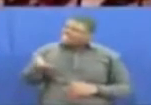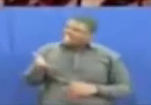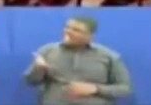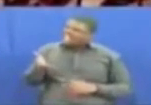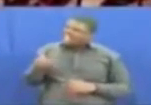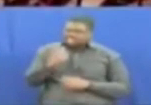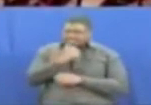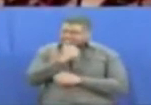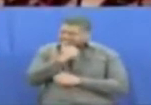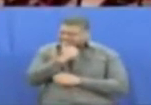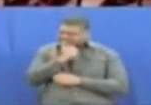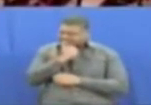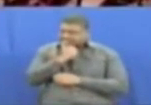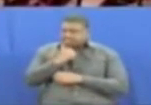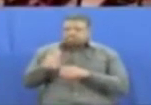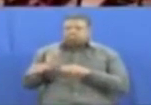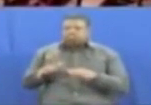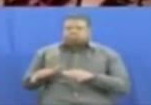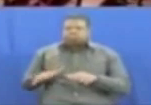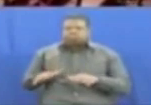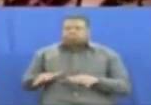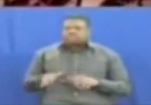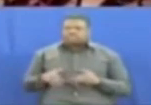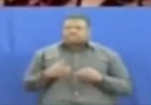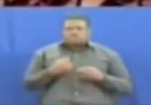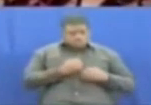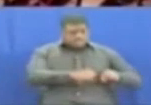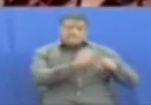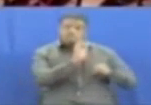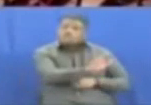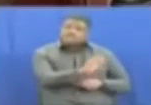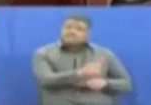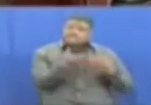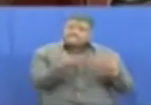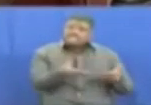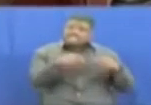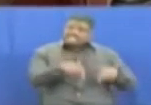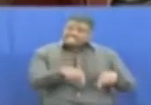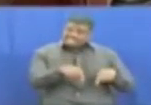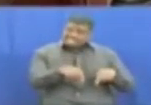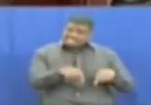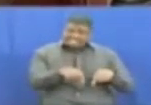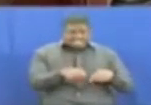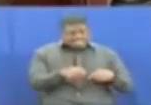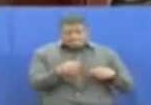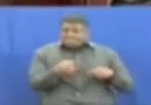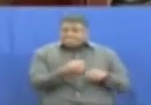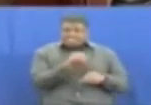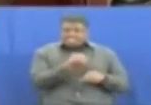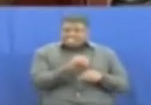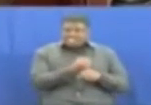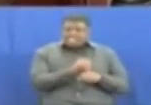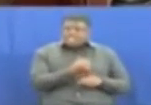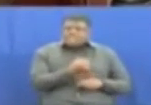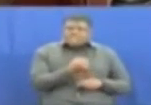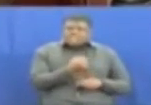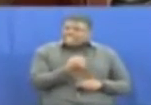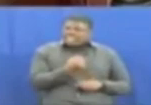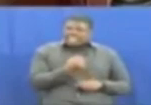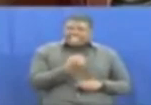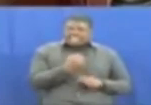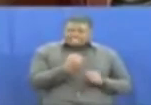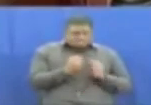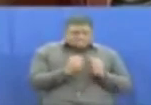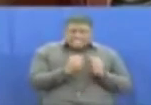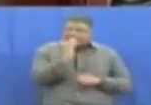utekelezaji wake. Sasa kama leo serikali imeweza kuperform only 15% ya total budget kwenye